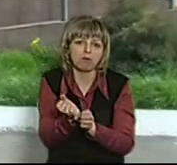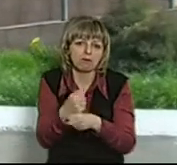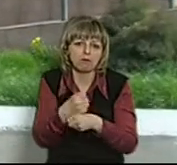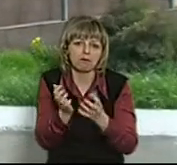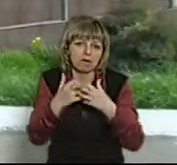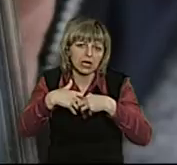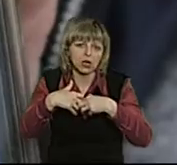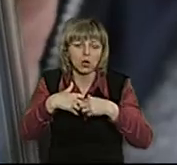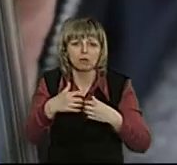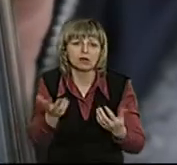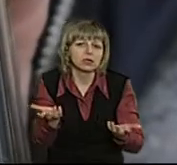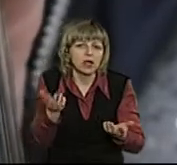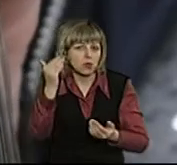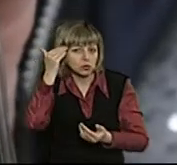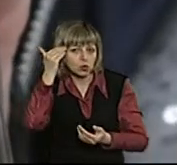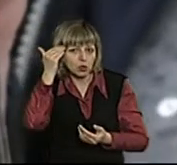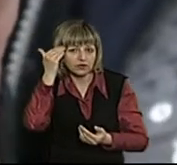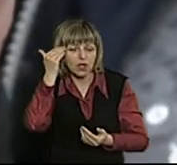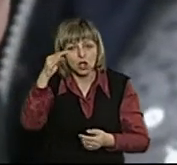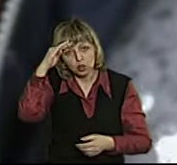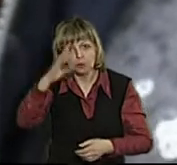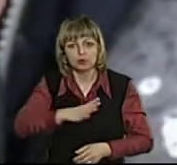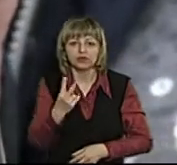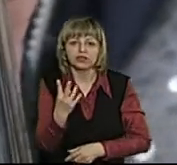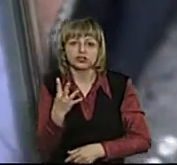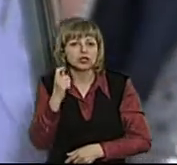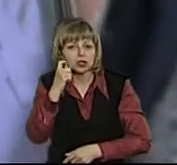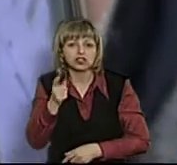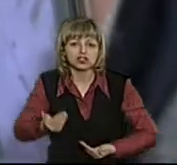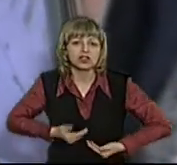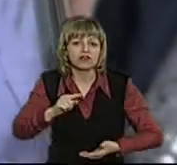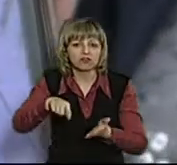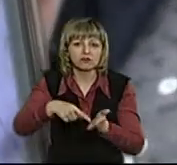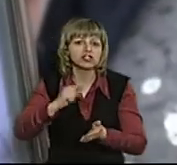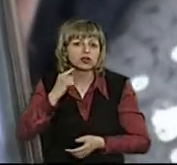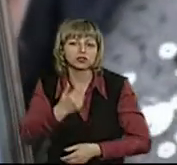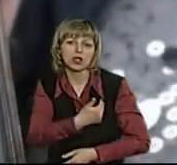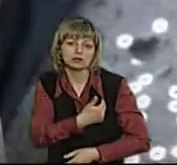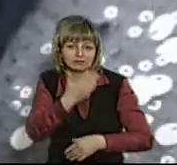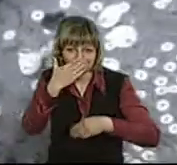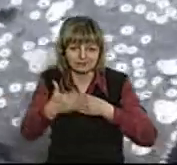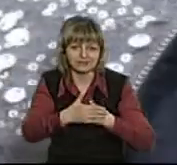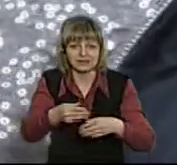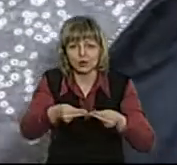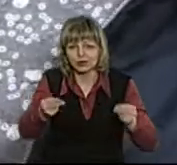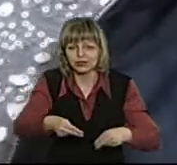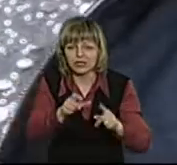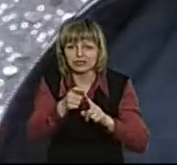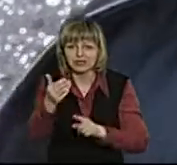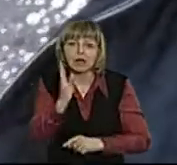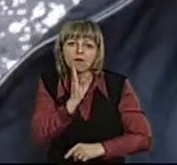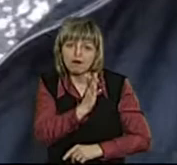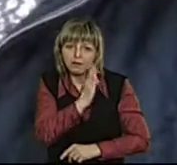або скроневої кістки. Хлопцеві було 24 роки. Він жив у Луцьку, невдовзі хотів одружитися. Зі слів матері